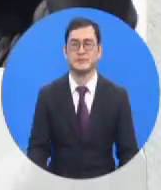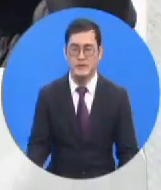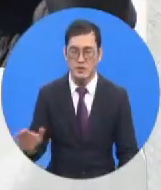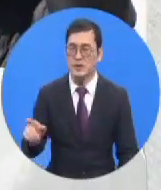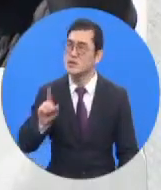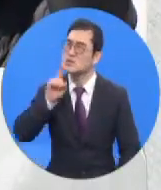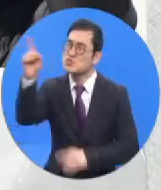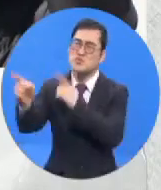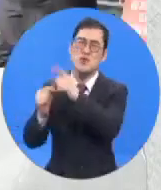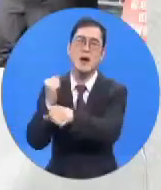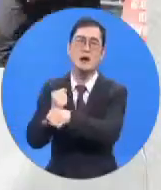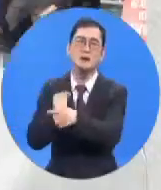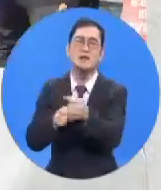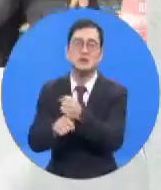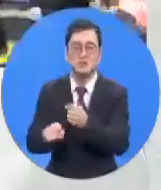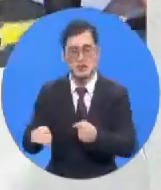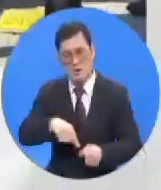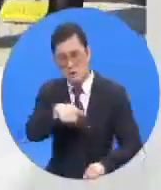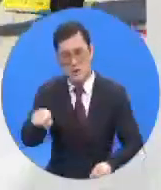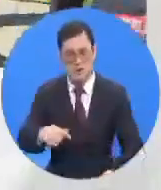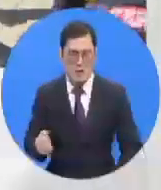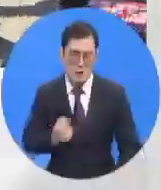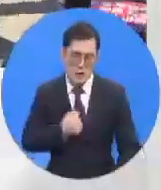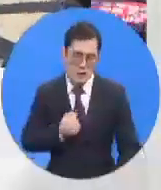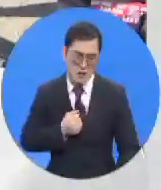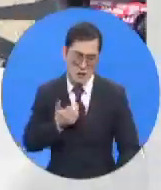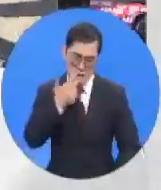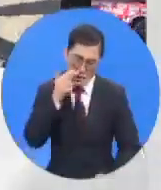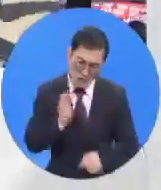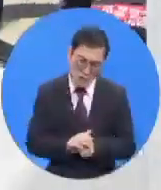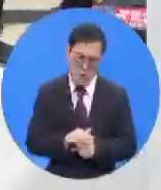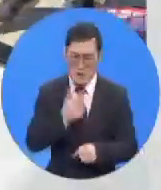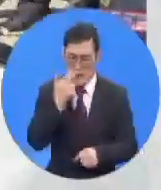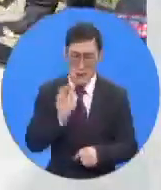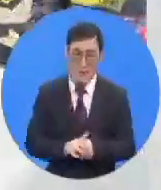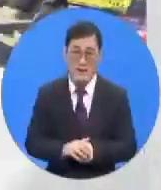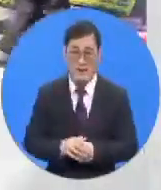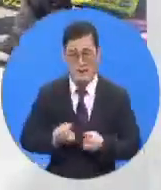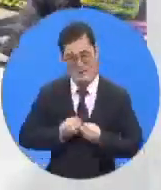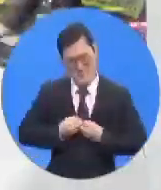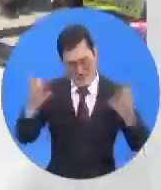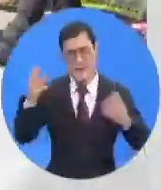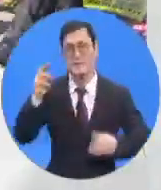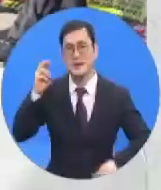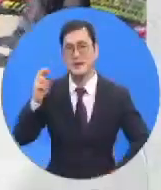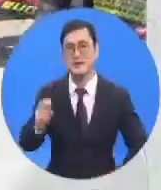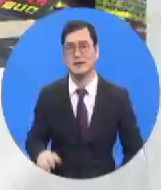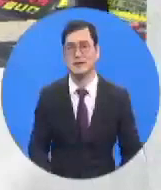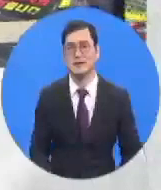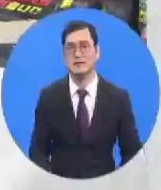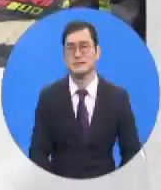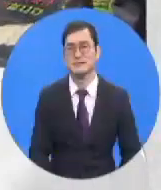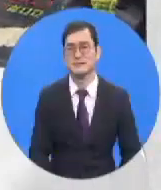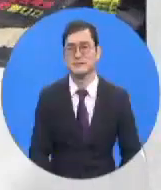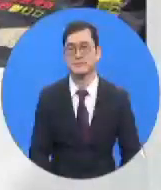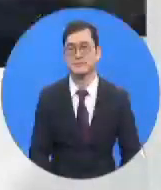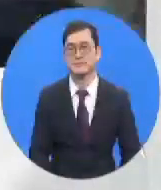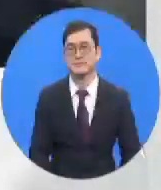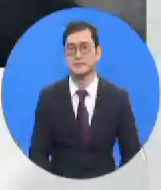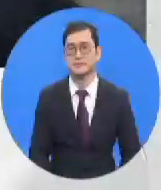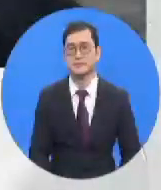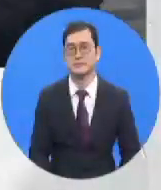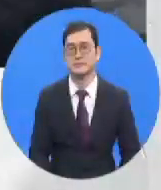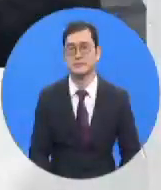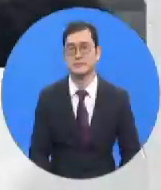생각까지 하시면서 저렇게 하실까, 그런 생각이 들면서, 그렇기 때문에 나라에서도 잘 하고, 그다음 아까 이야기하다가